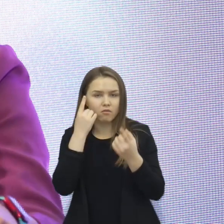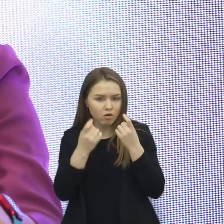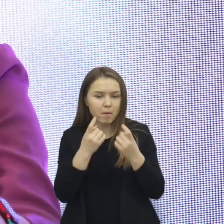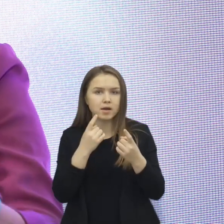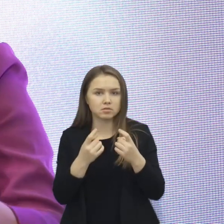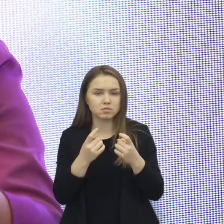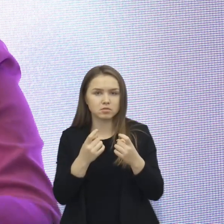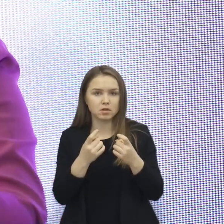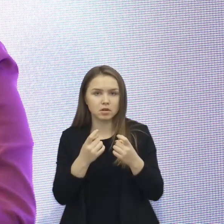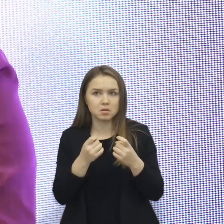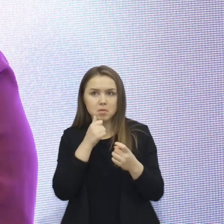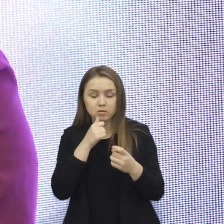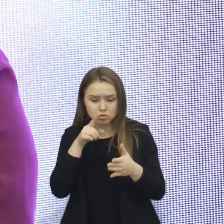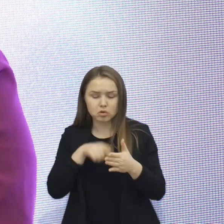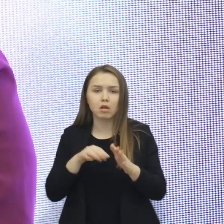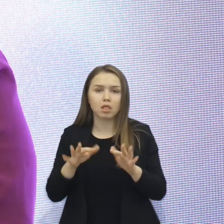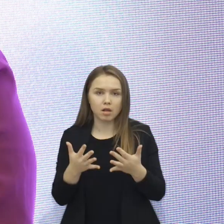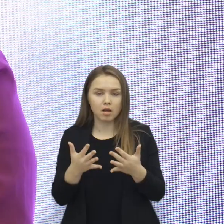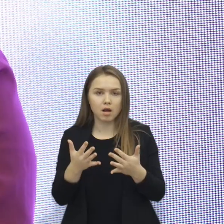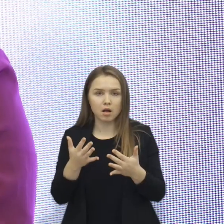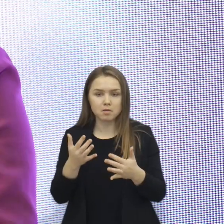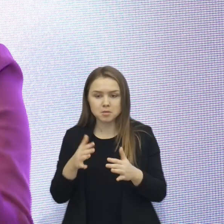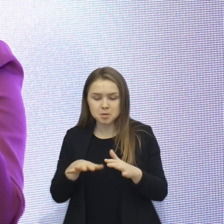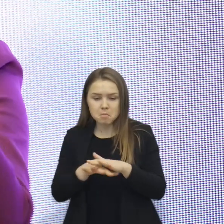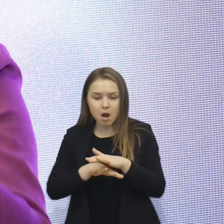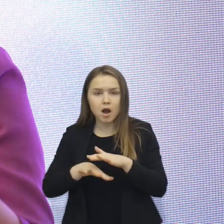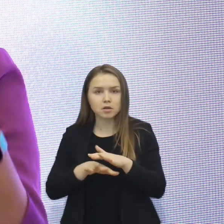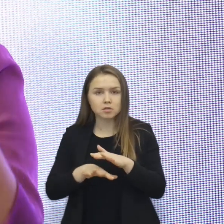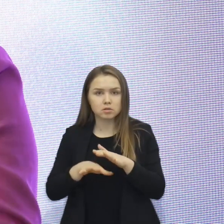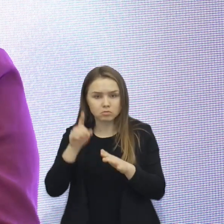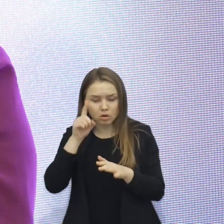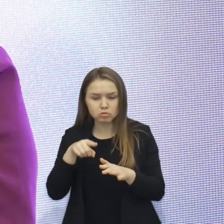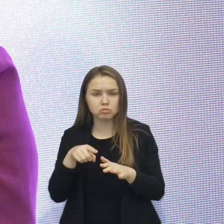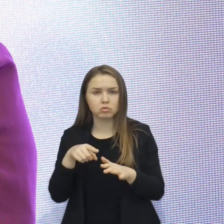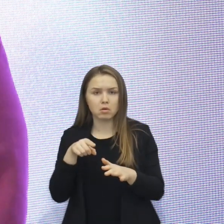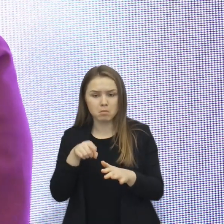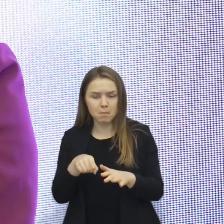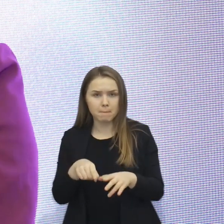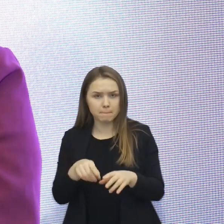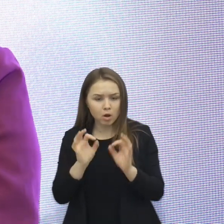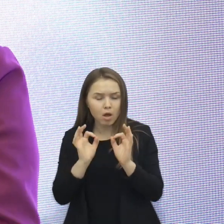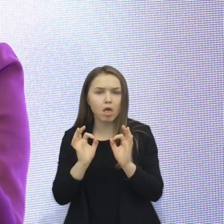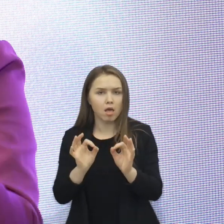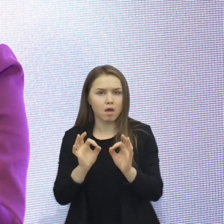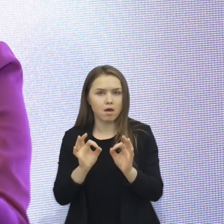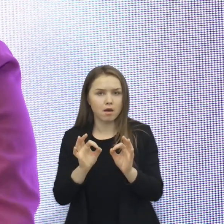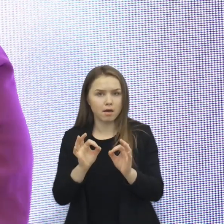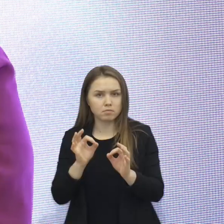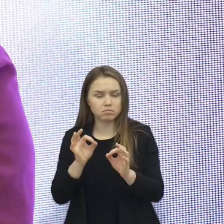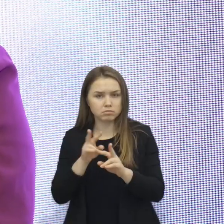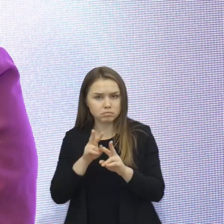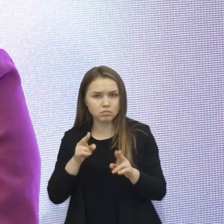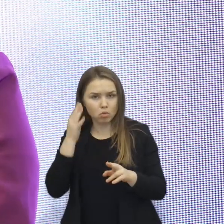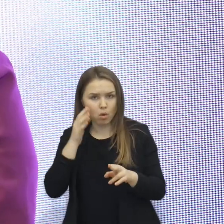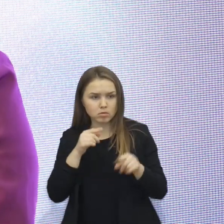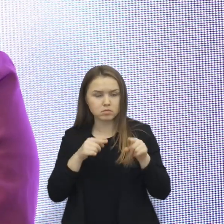tiki. Ir taip ir atsiranda visi tie dalykai, kad paskui tavo algoritmas socialiniuose tinkluose yra vien tik tai užtersta šituo